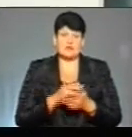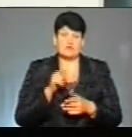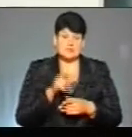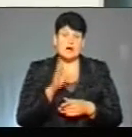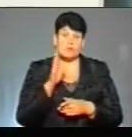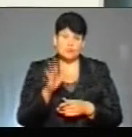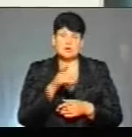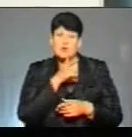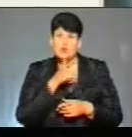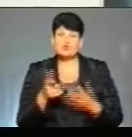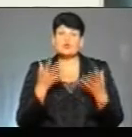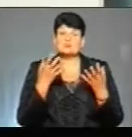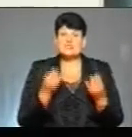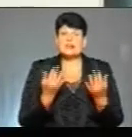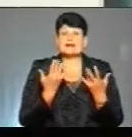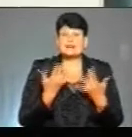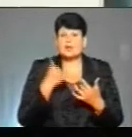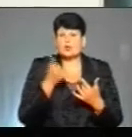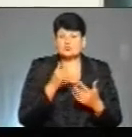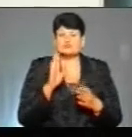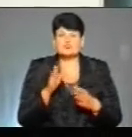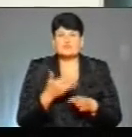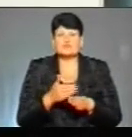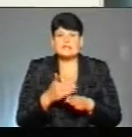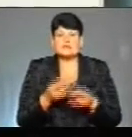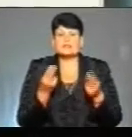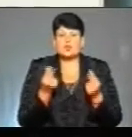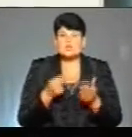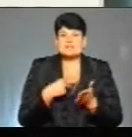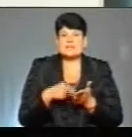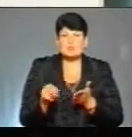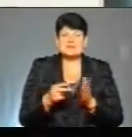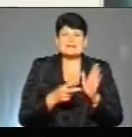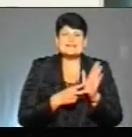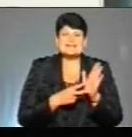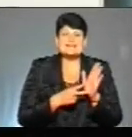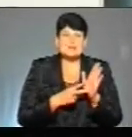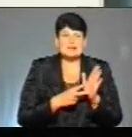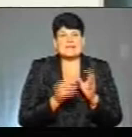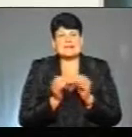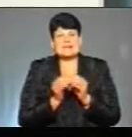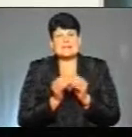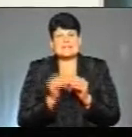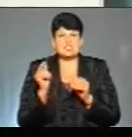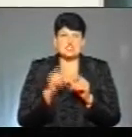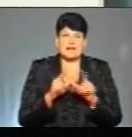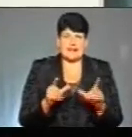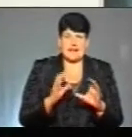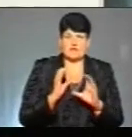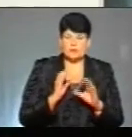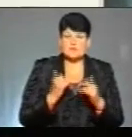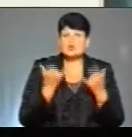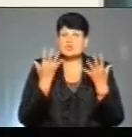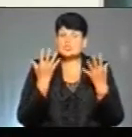буде протягом ще декількох років, якщо виділятимуть кошти для закупівлі 7, скажімо, 10 шкільних автобусів.